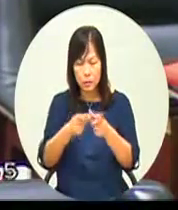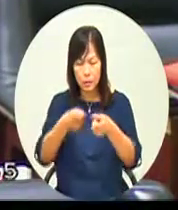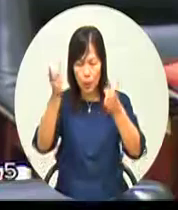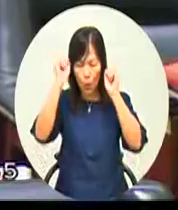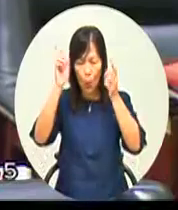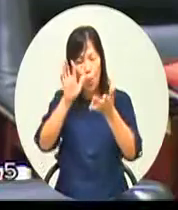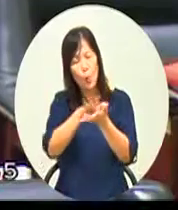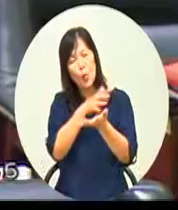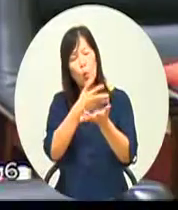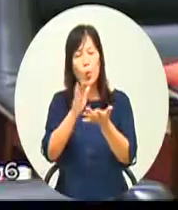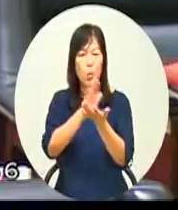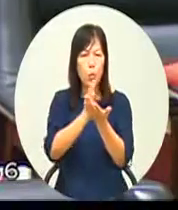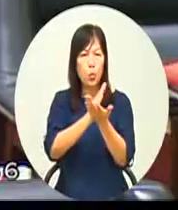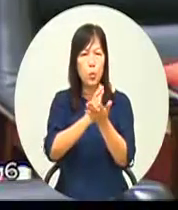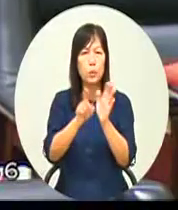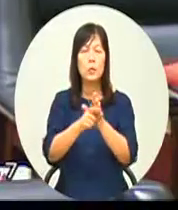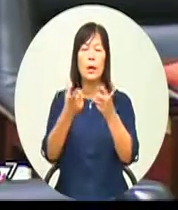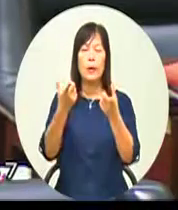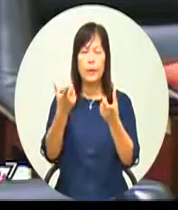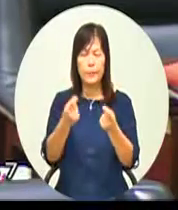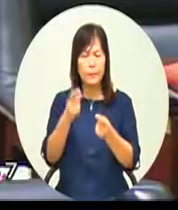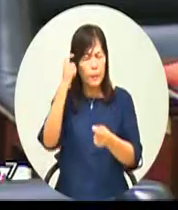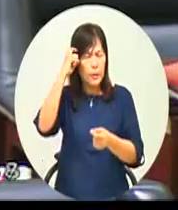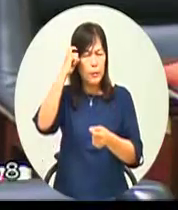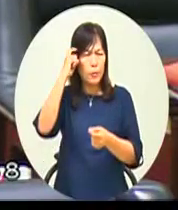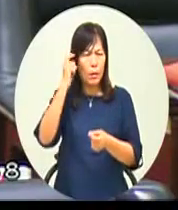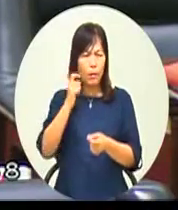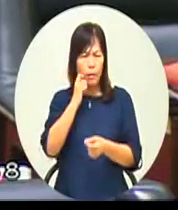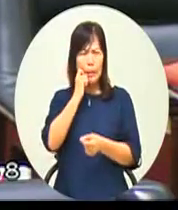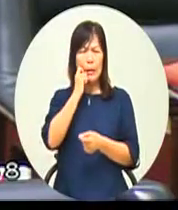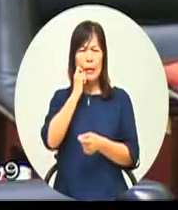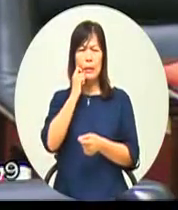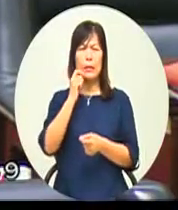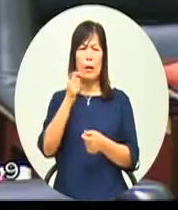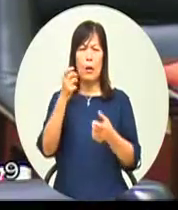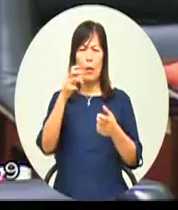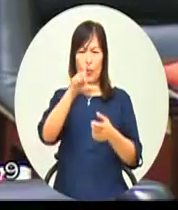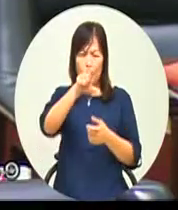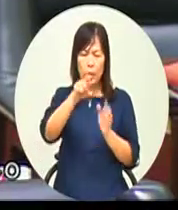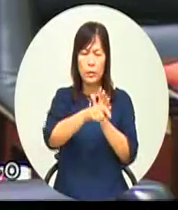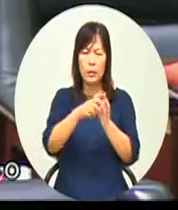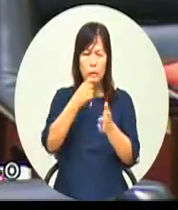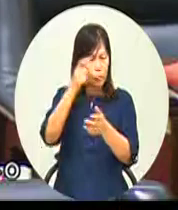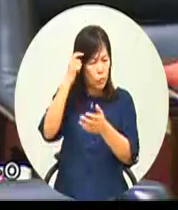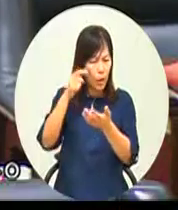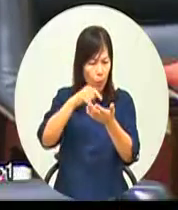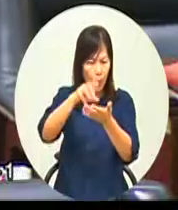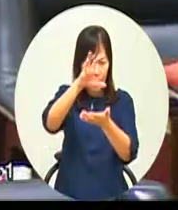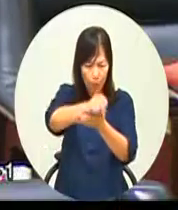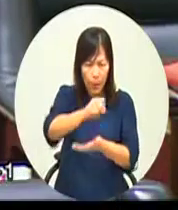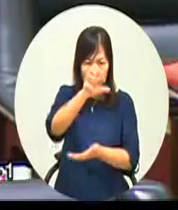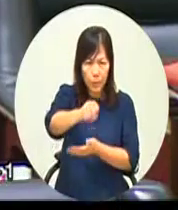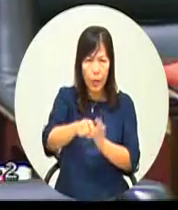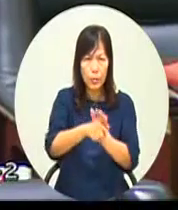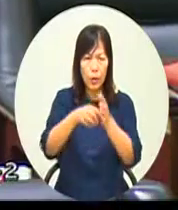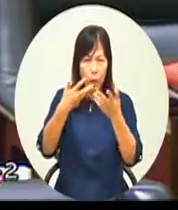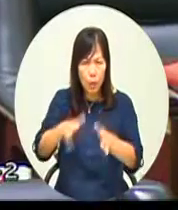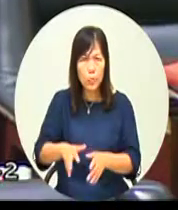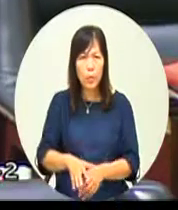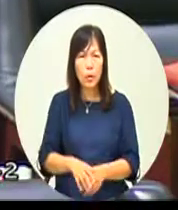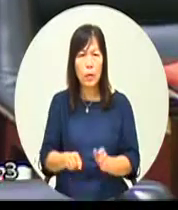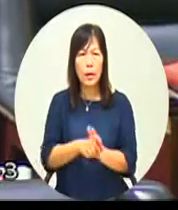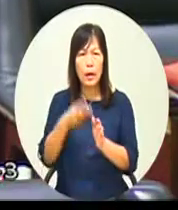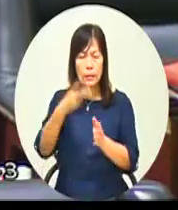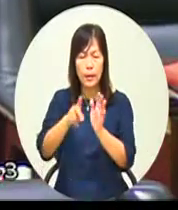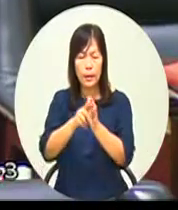也编辑也以不可能的任务为题哦，一边捕抓各种的精灵，还有顺便哦把